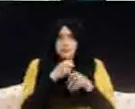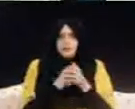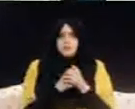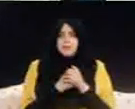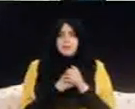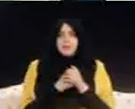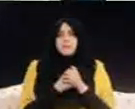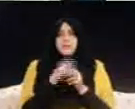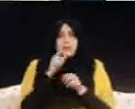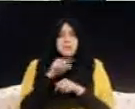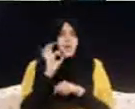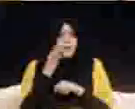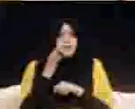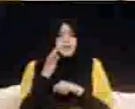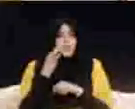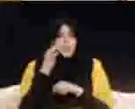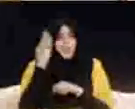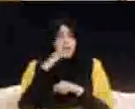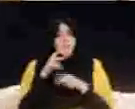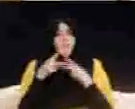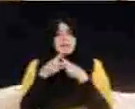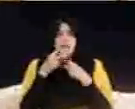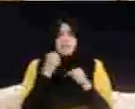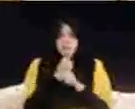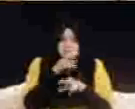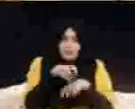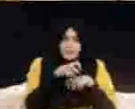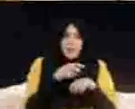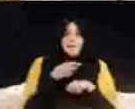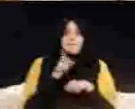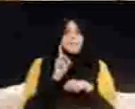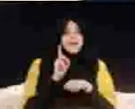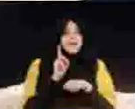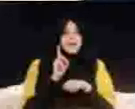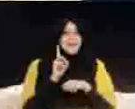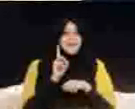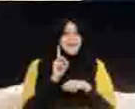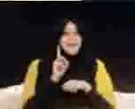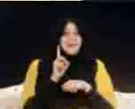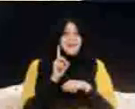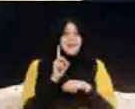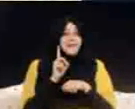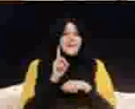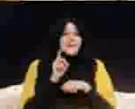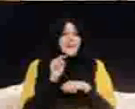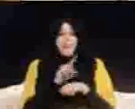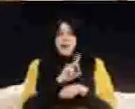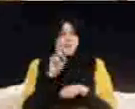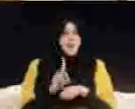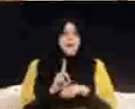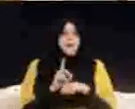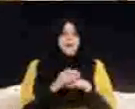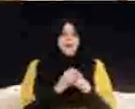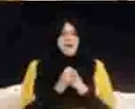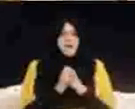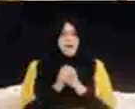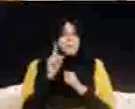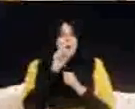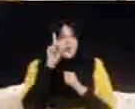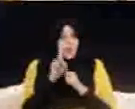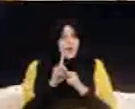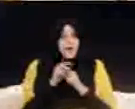امر عرف قائم، يعني الجار راح يخدمها وهكذا. ولكن سادتي الافاضل هذا لا يصح، لا